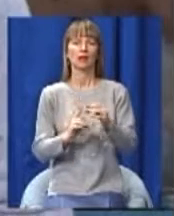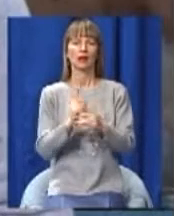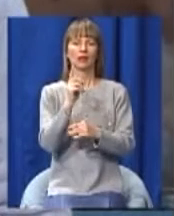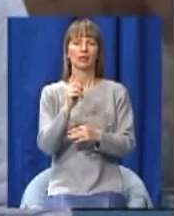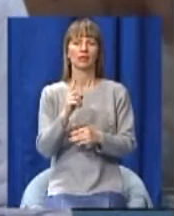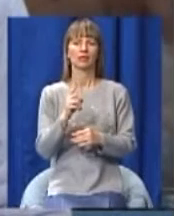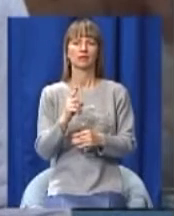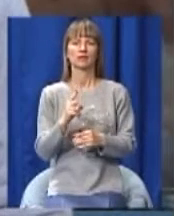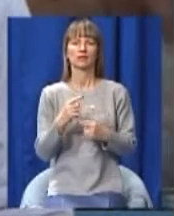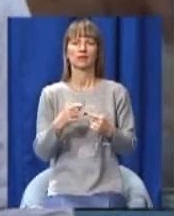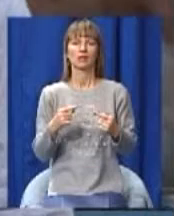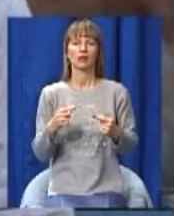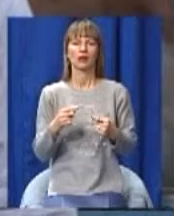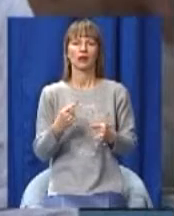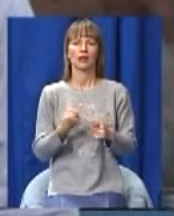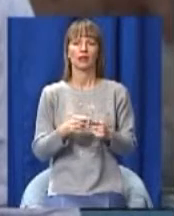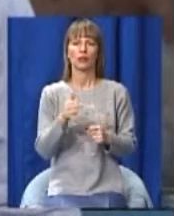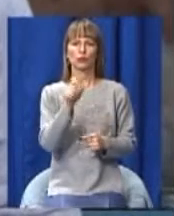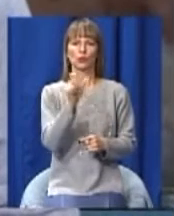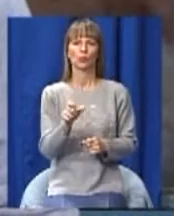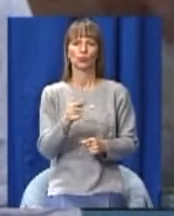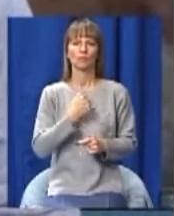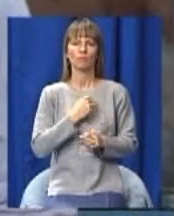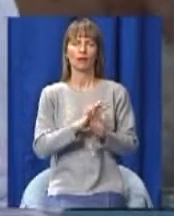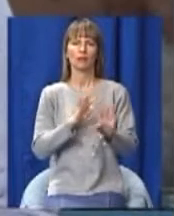курсе. Это очень хорошие люди, они освещают